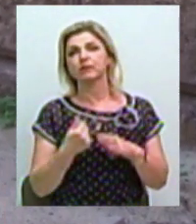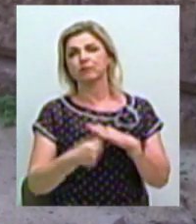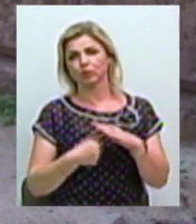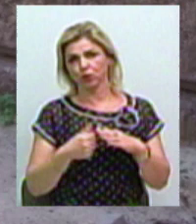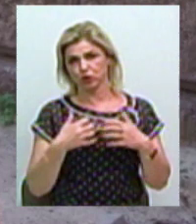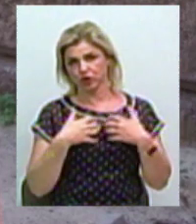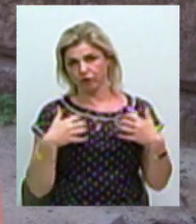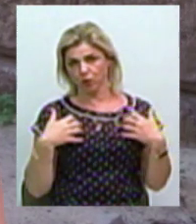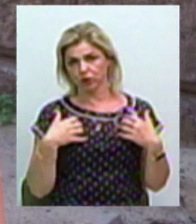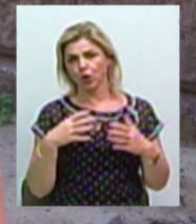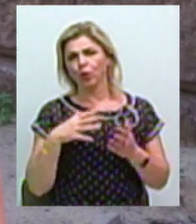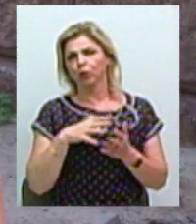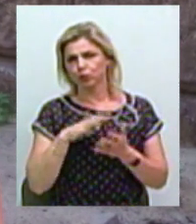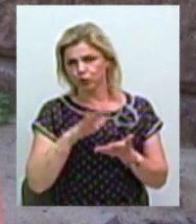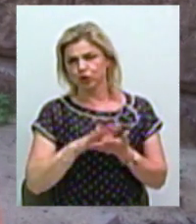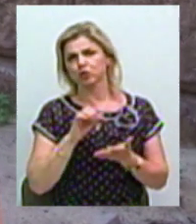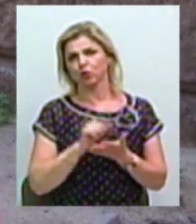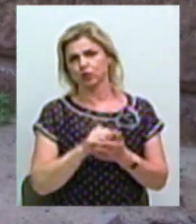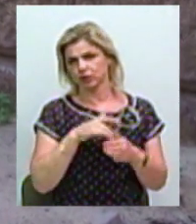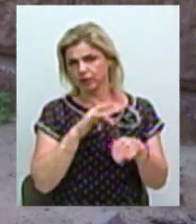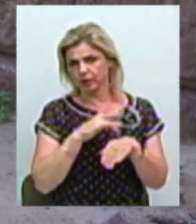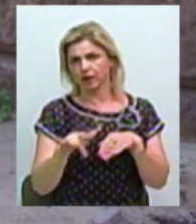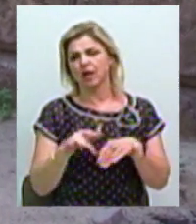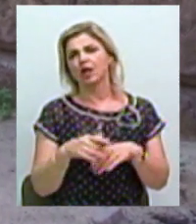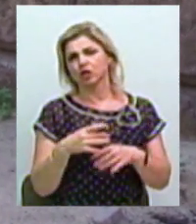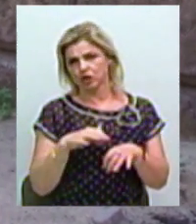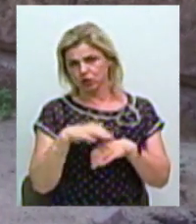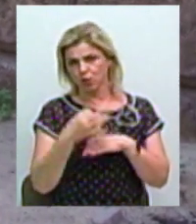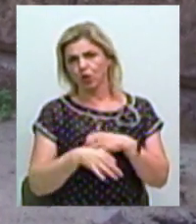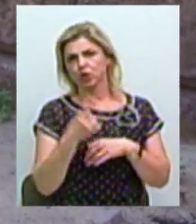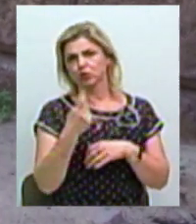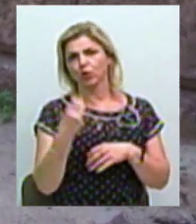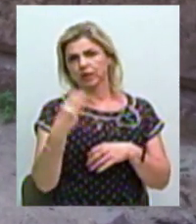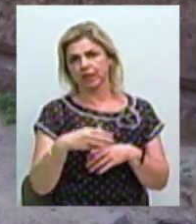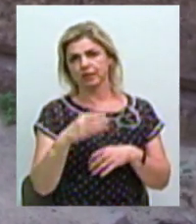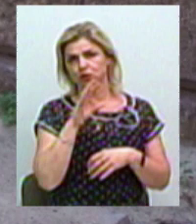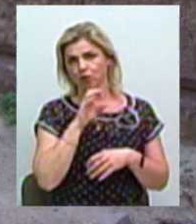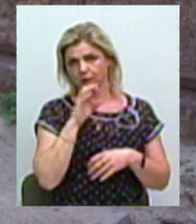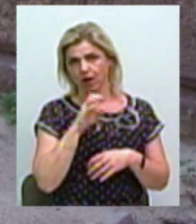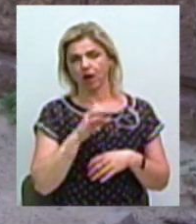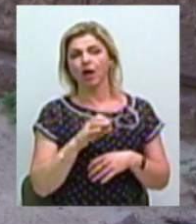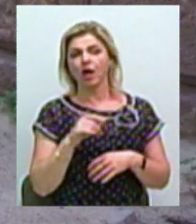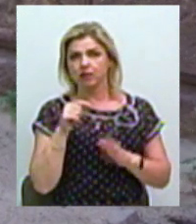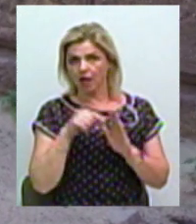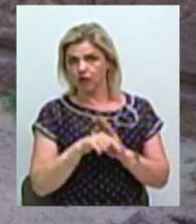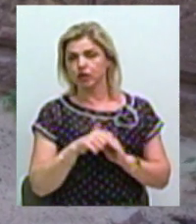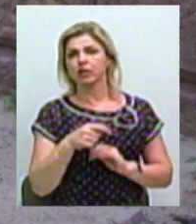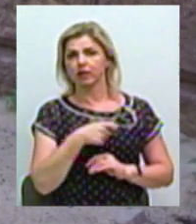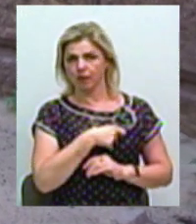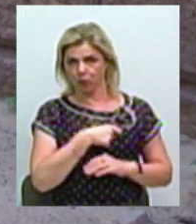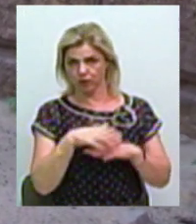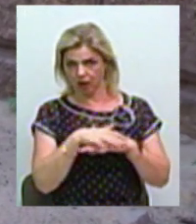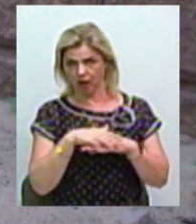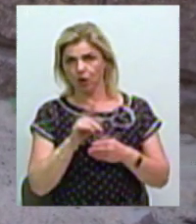просто, ну, жестоко 130 собак. Тобто кандидат в народні депутати має якось обігувати законопроект